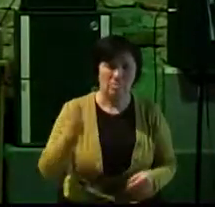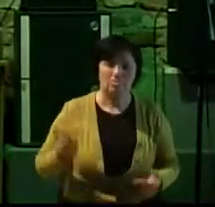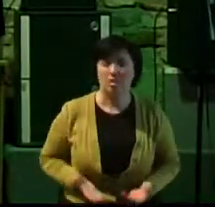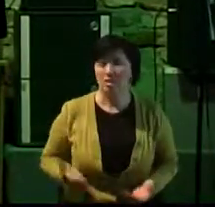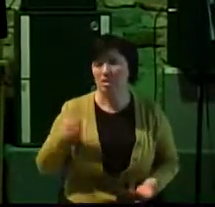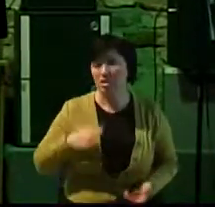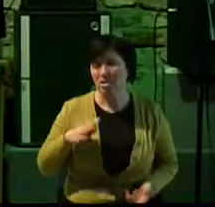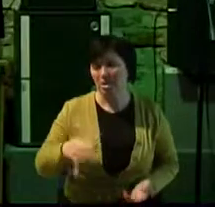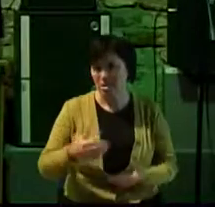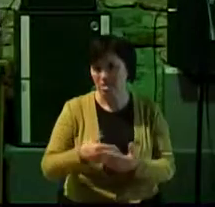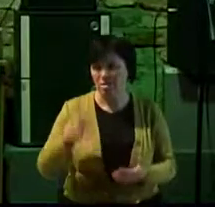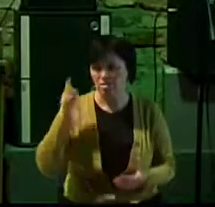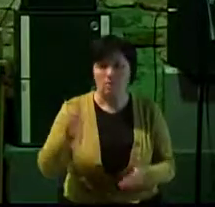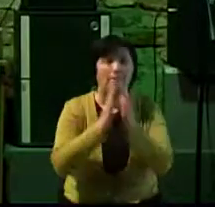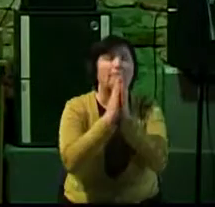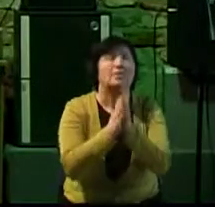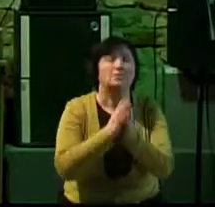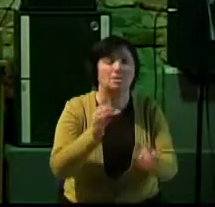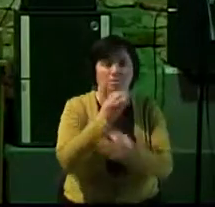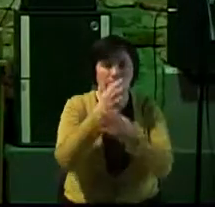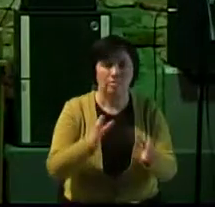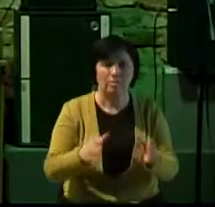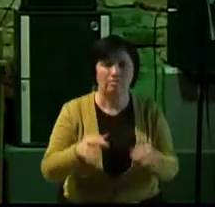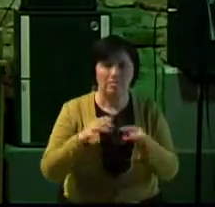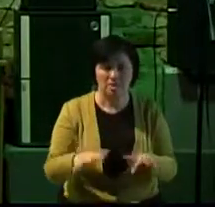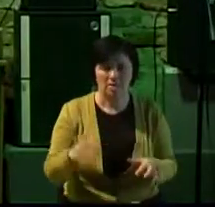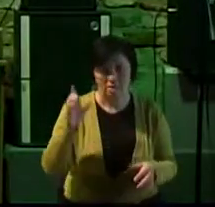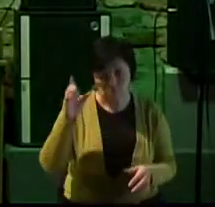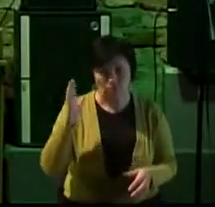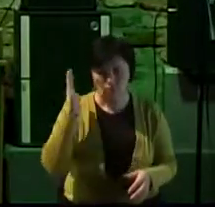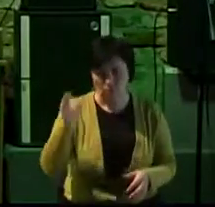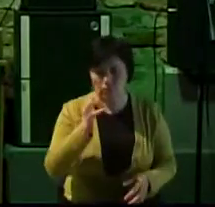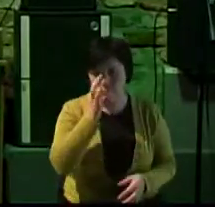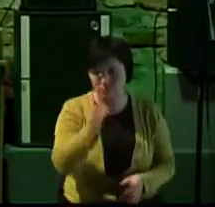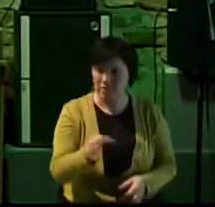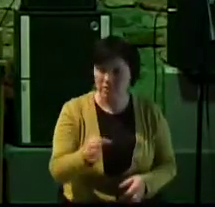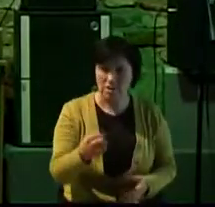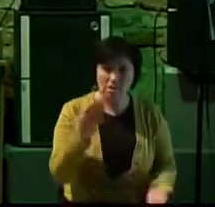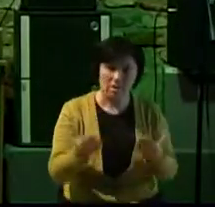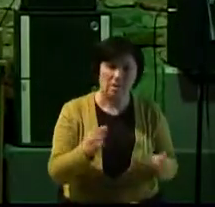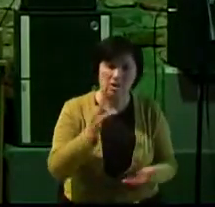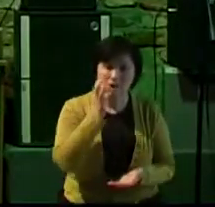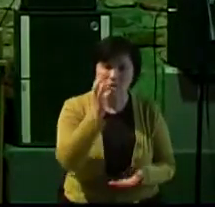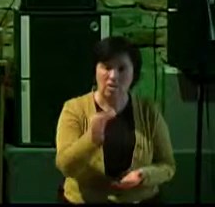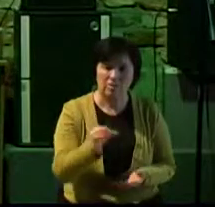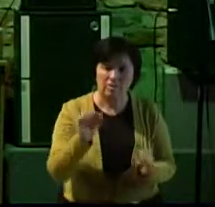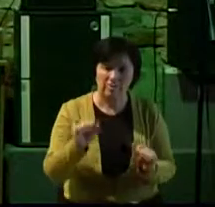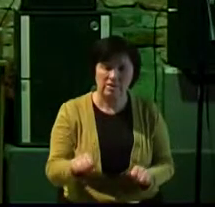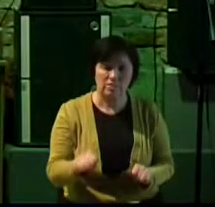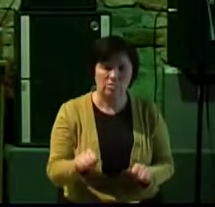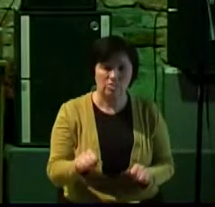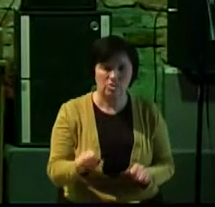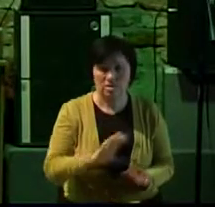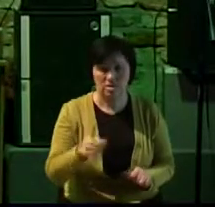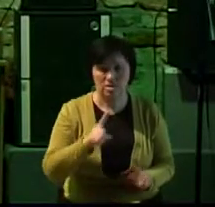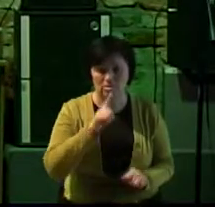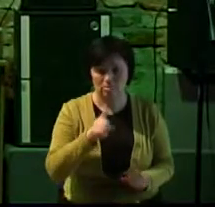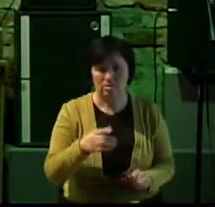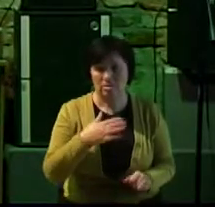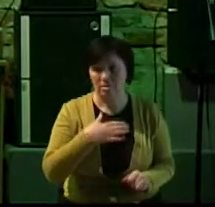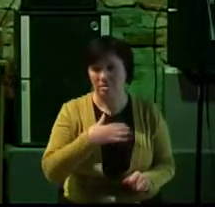и почти больше ничего не знаем, то мы обязательно окажемся в проблеме. И нам покажется, что Бог просто нас